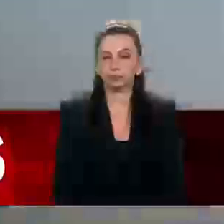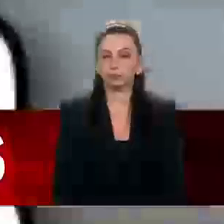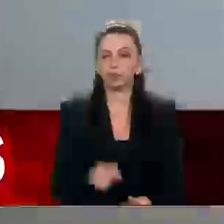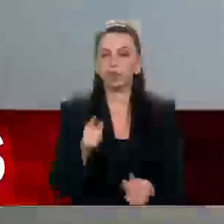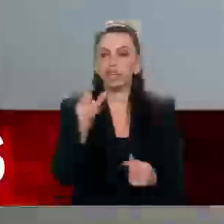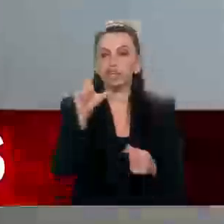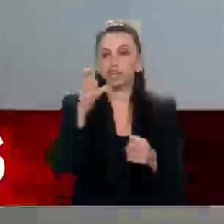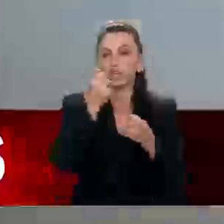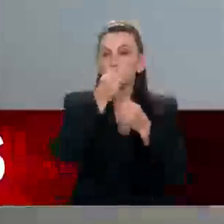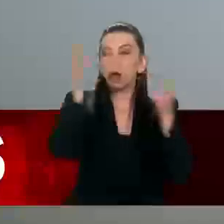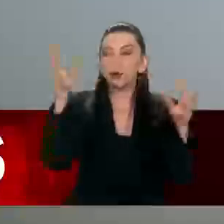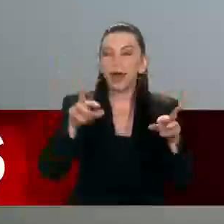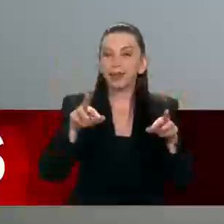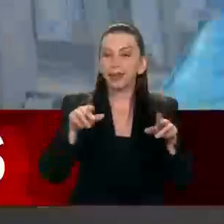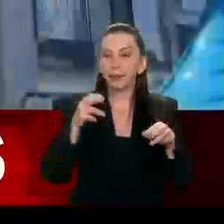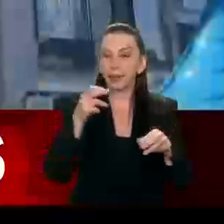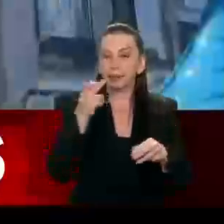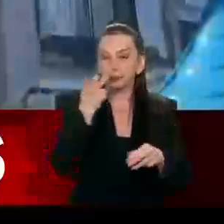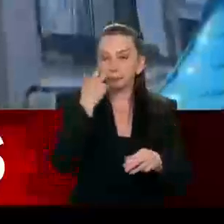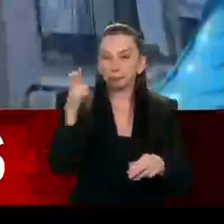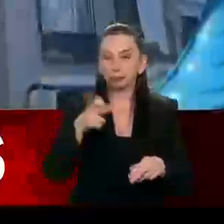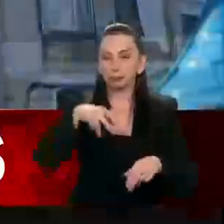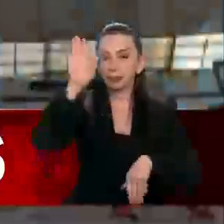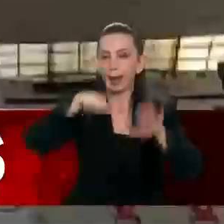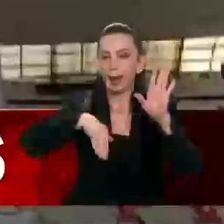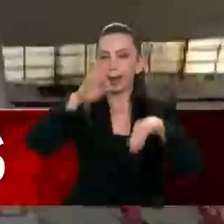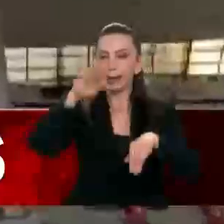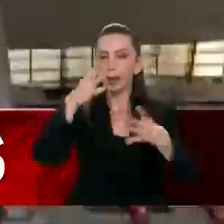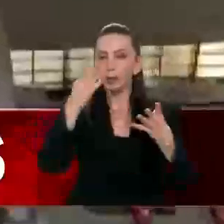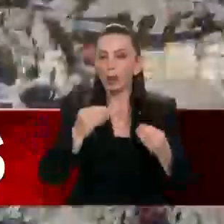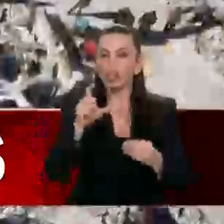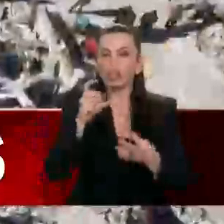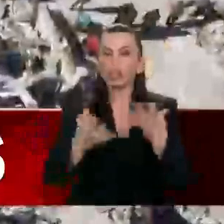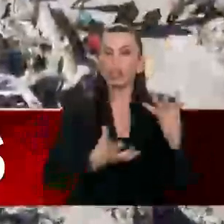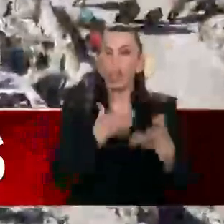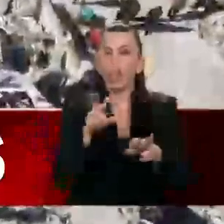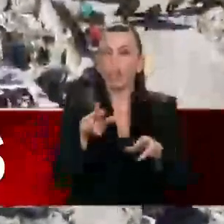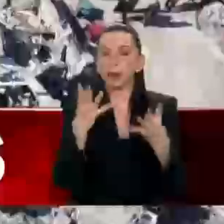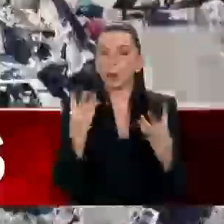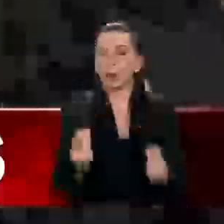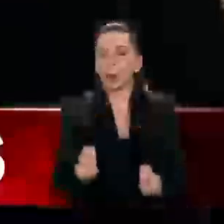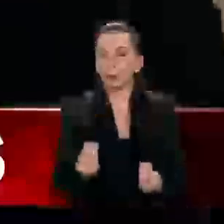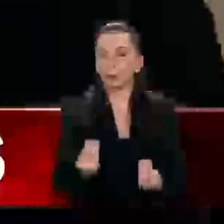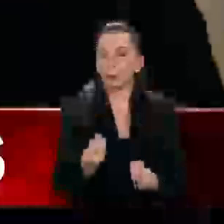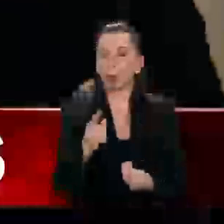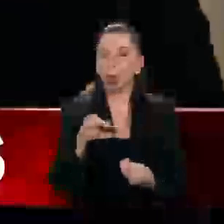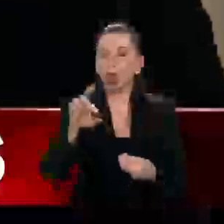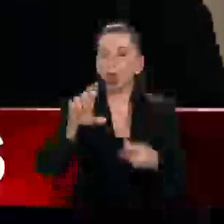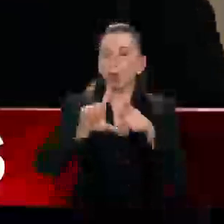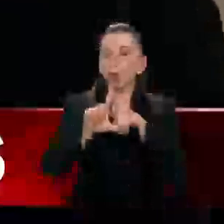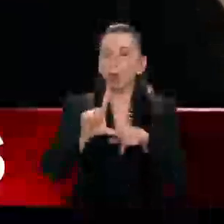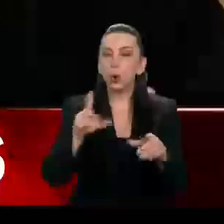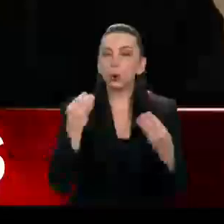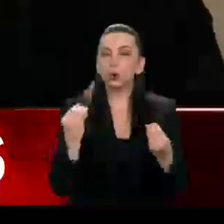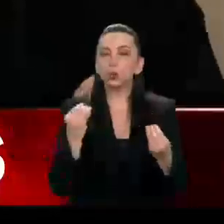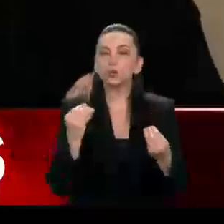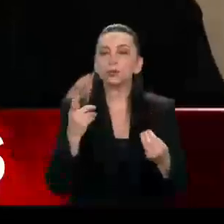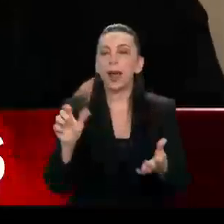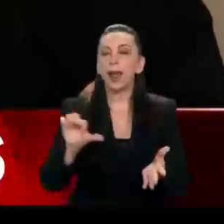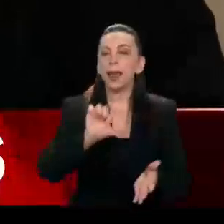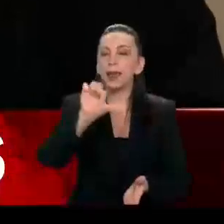Yani cennetten bir köşe diye tanıtılıp cehenneme dönen o rezidansta facia göz göre göre gelmiş. Projeyi çok güzel